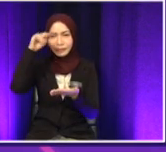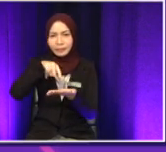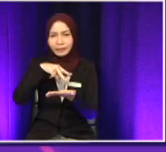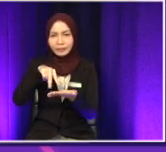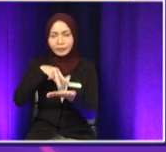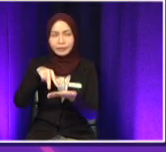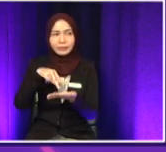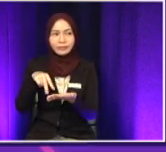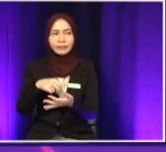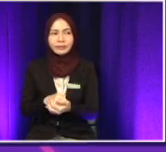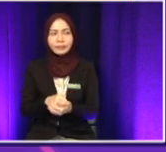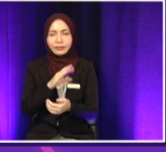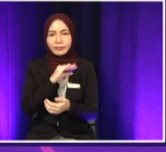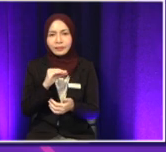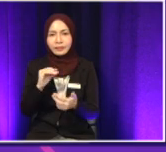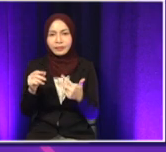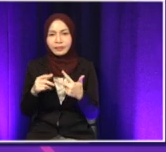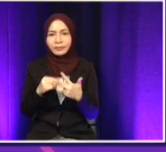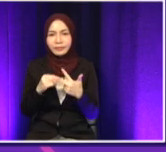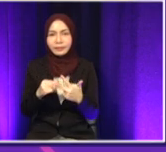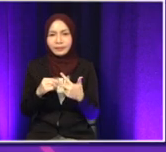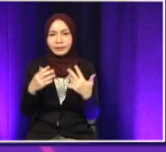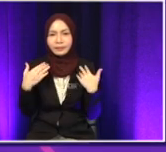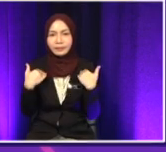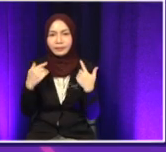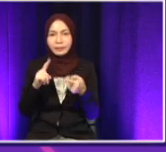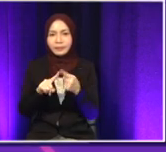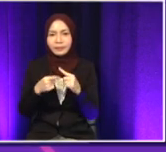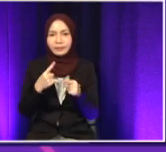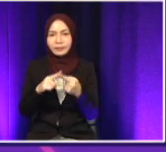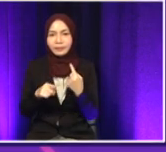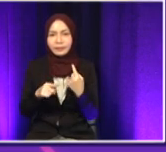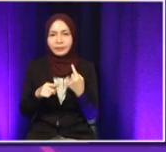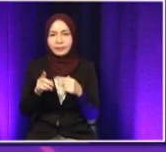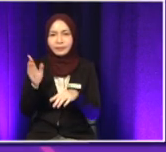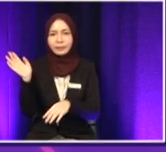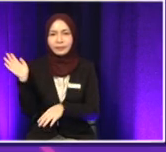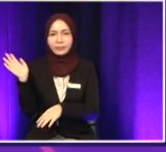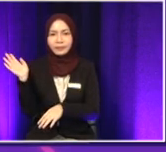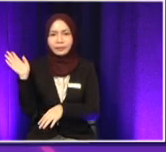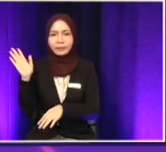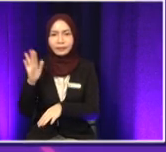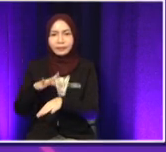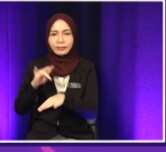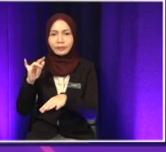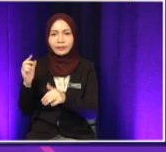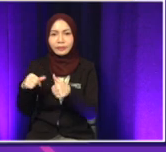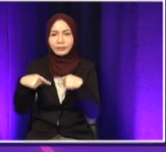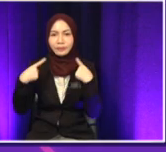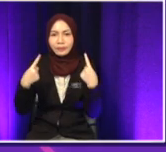yang ketiga kita nampak nih kawan kita nih ajak pergi karaoke itu karaoke